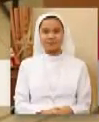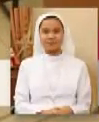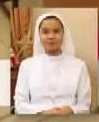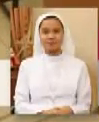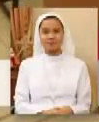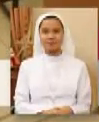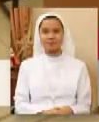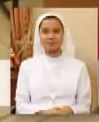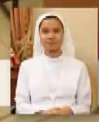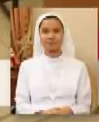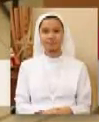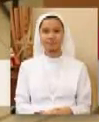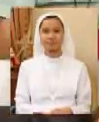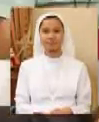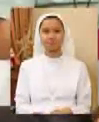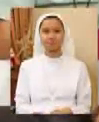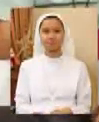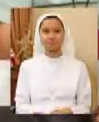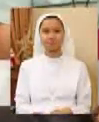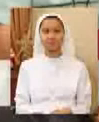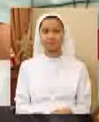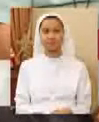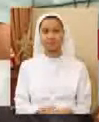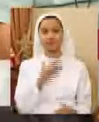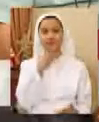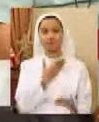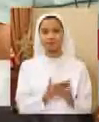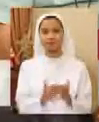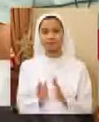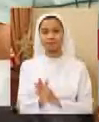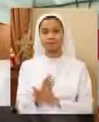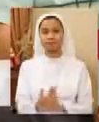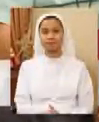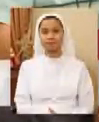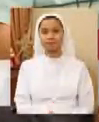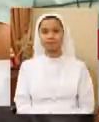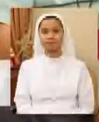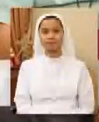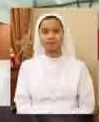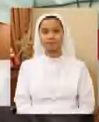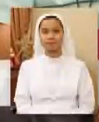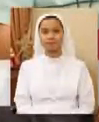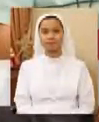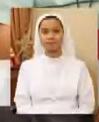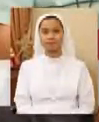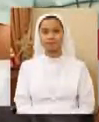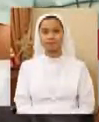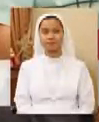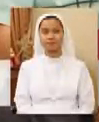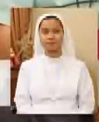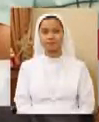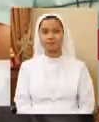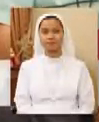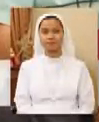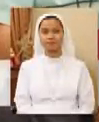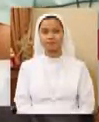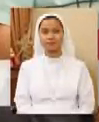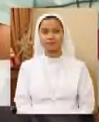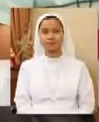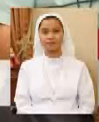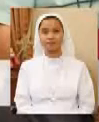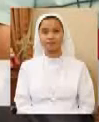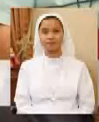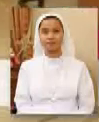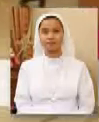Ganito. Medyo. Fine. Ano to? Good morning. Good morning. Good afternoon.